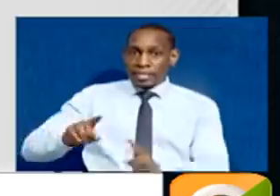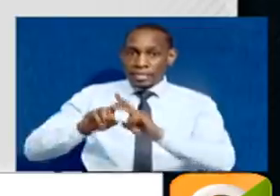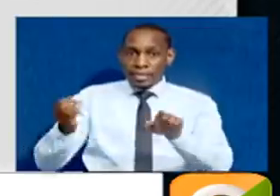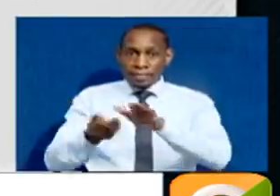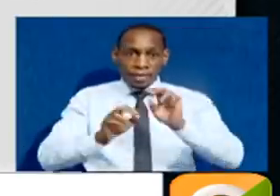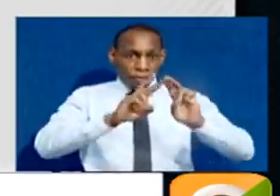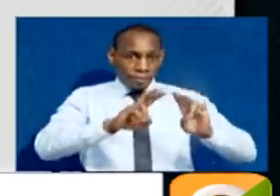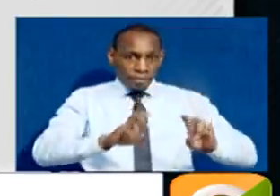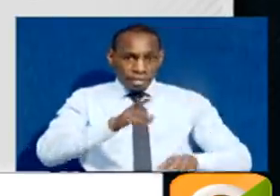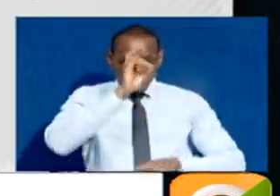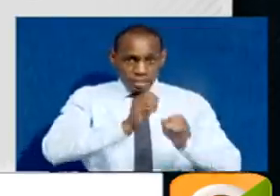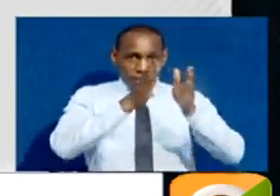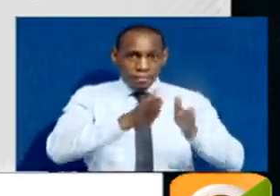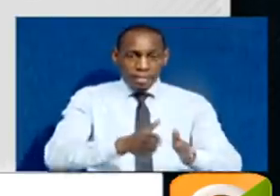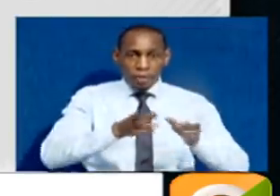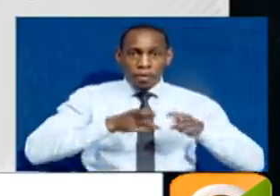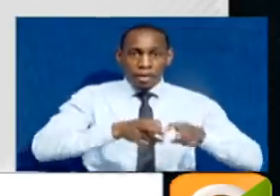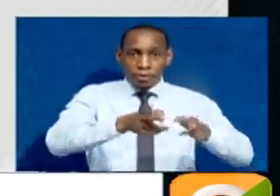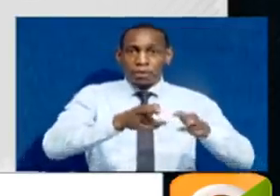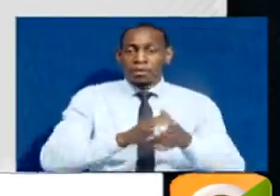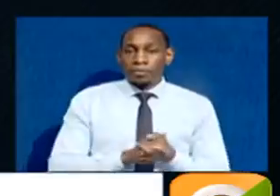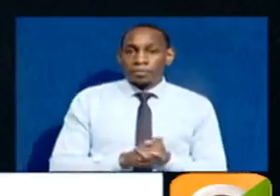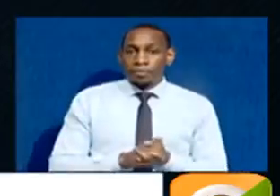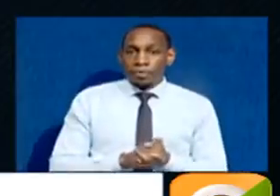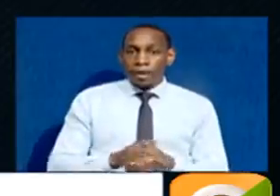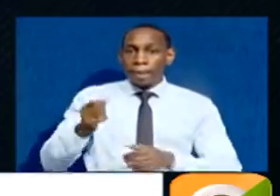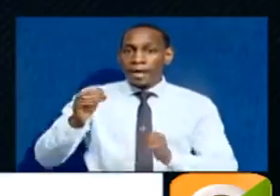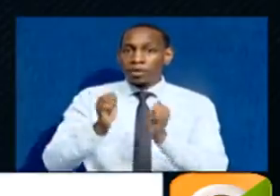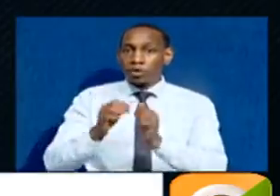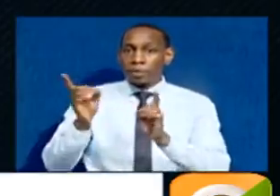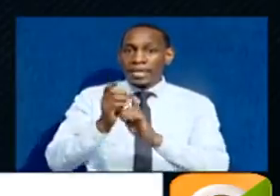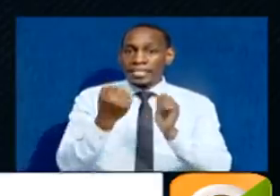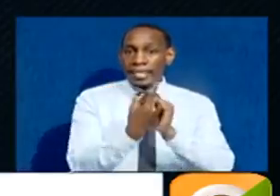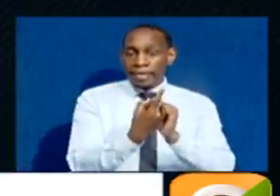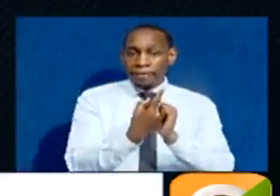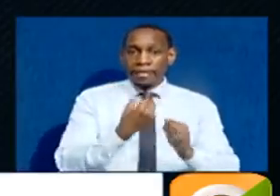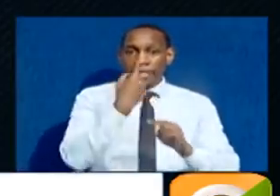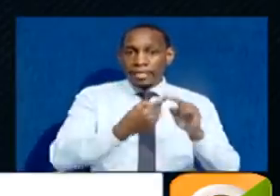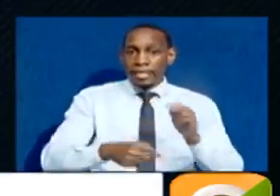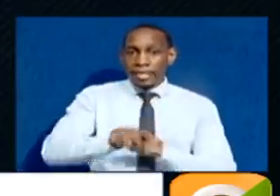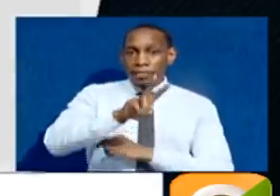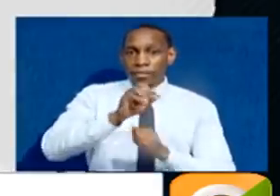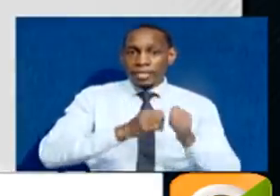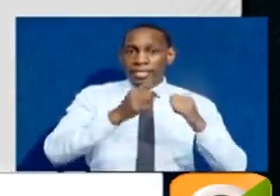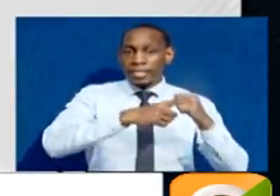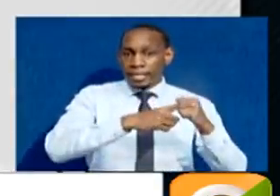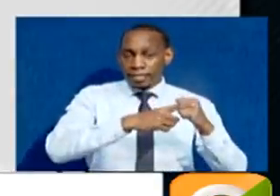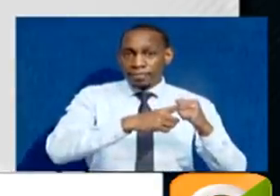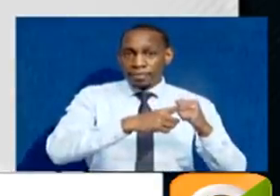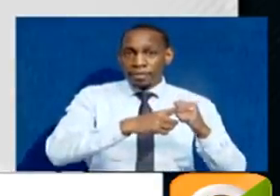walifungua faili ya kumchunguza afisa huyo wa trafiki Jamal Bari. Oktoba tarehe 11 mwaka wa